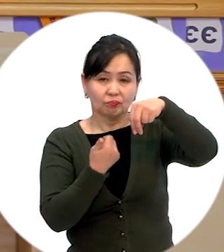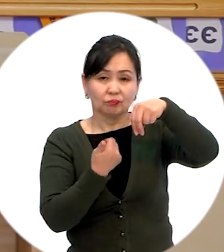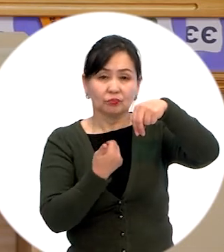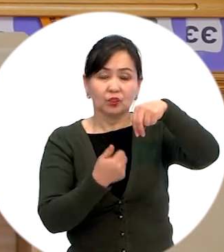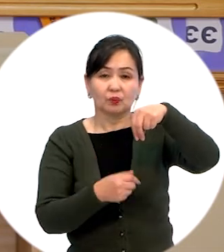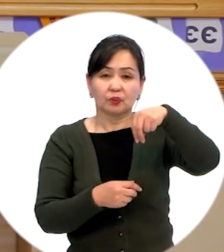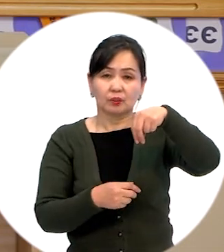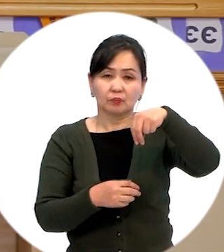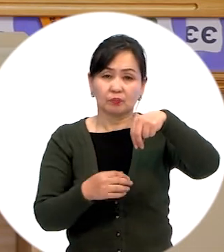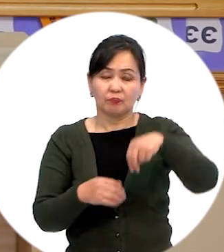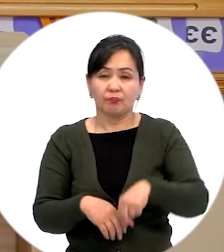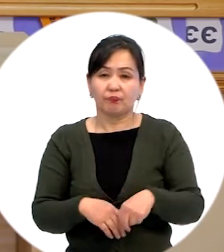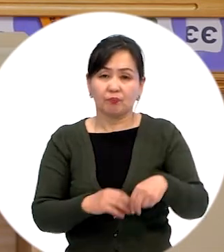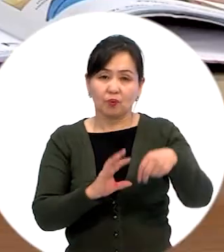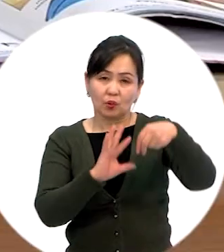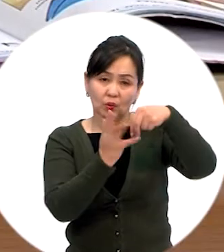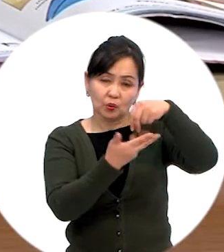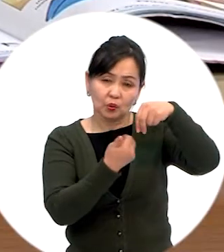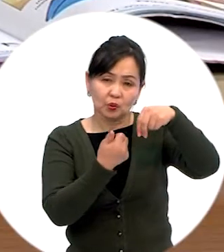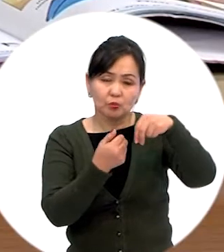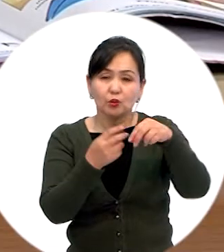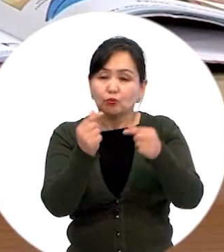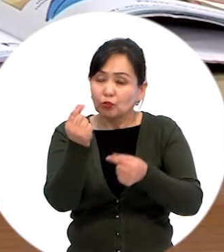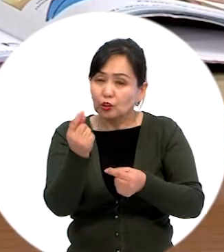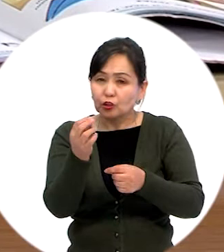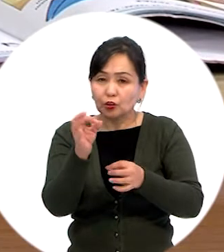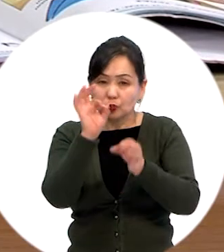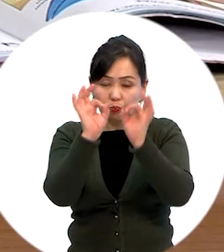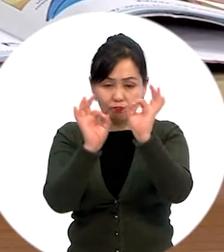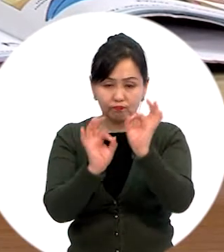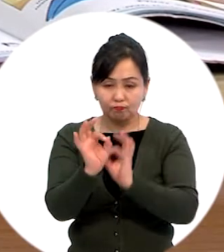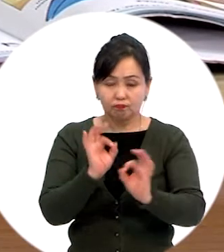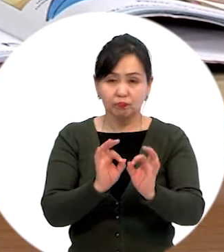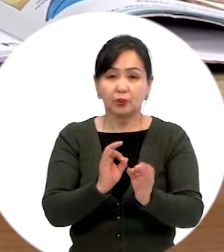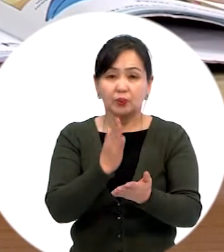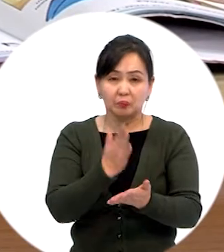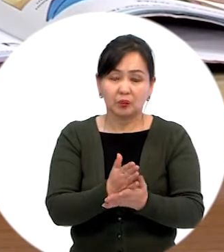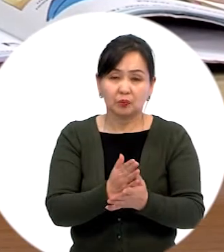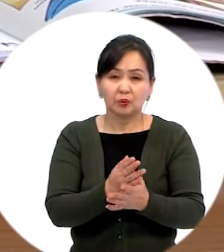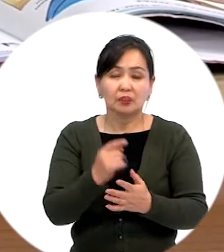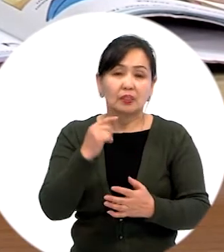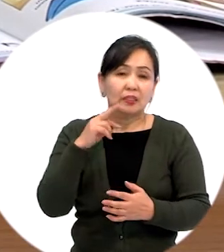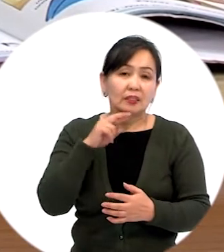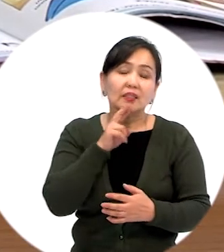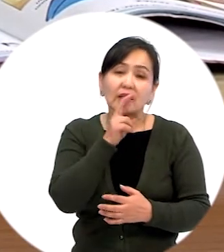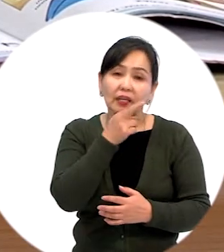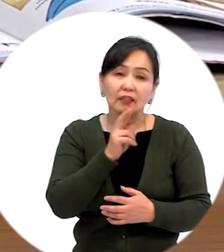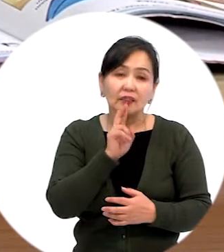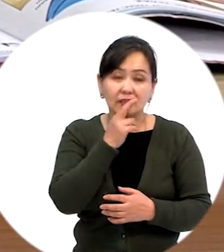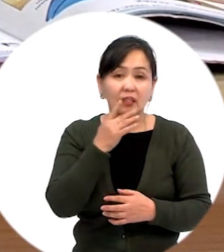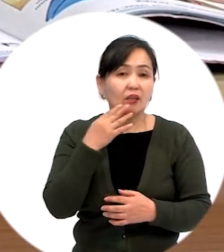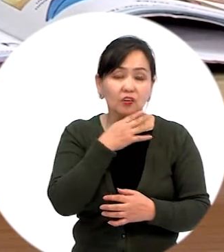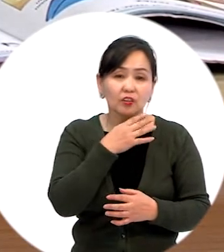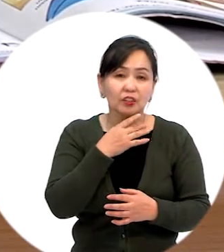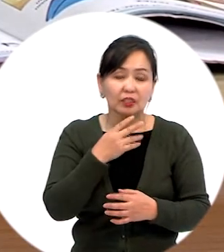бүрддэг учраас за ягаан өнгөө нийтээр наваад бүгдэрэг нухаж эхлэе. За